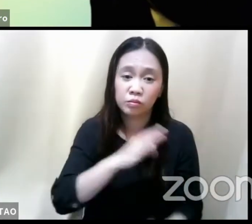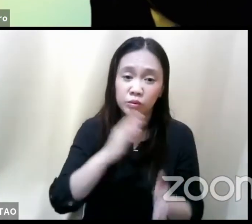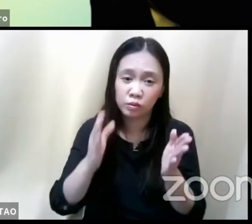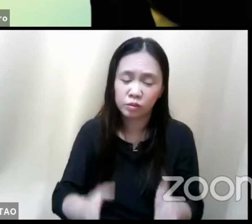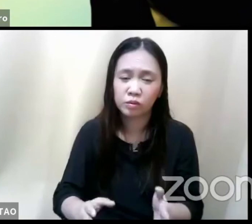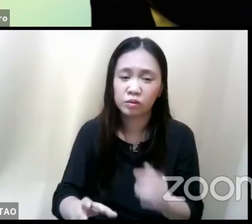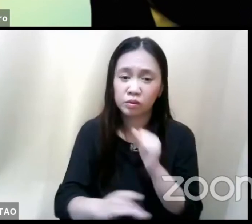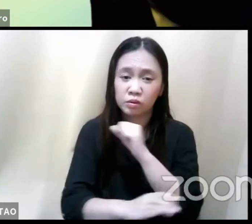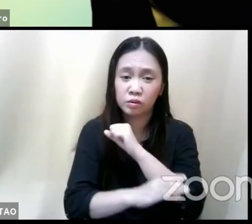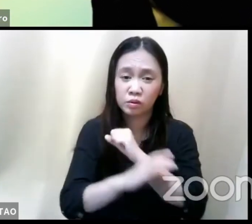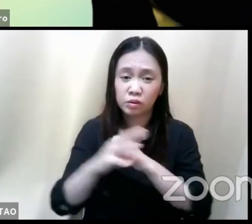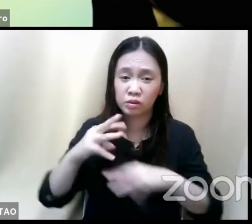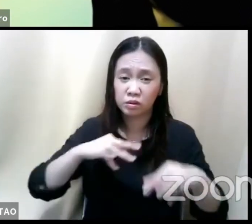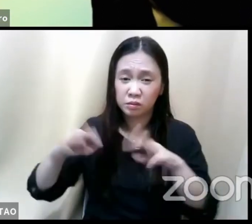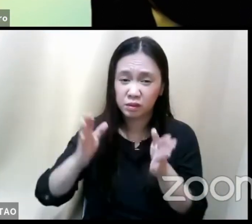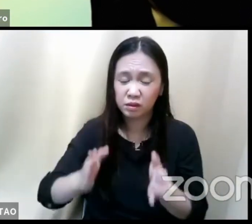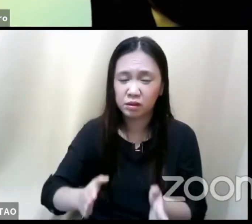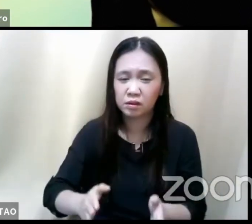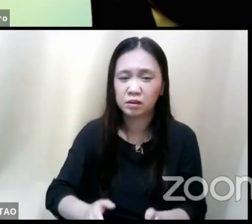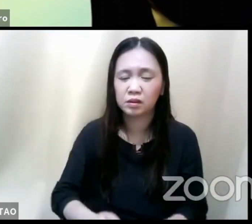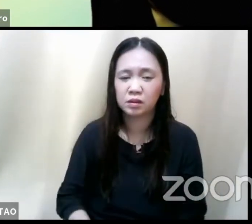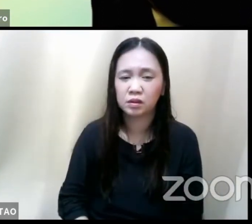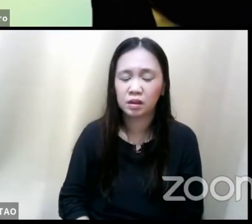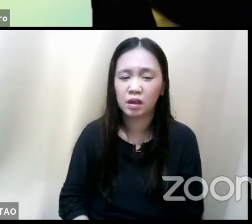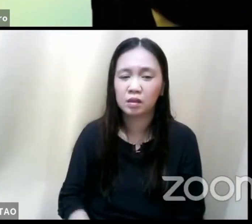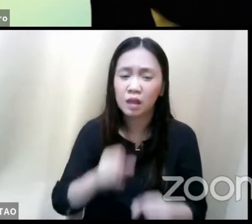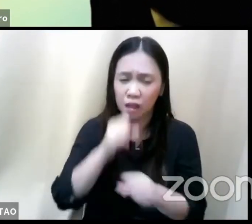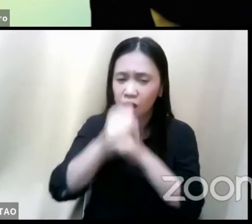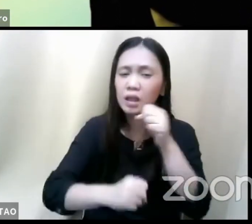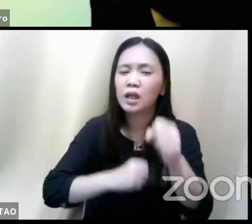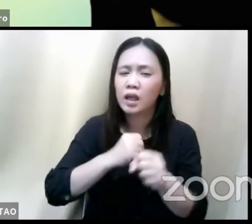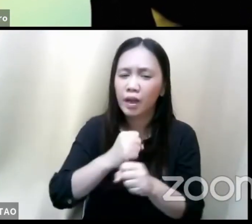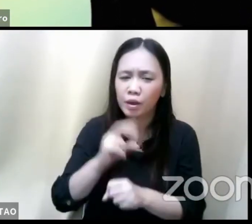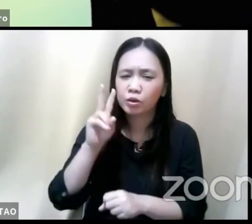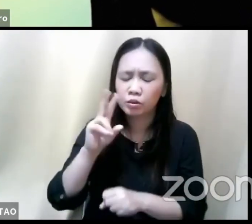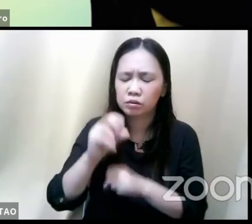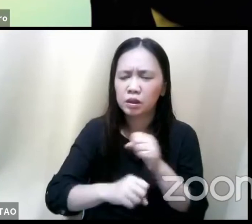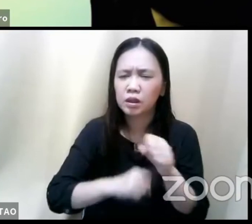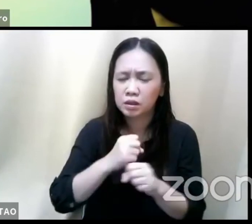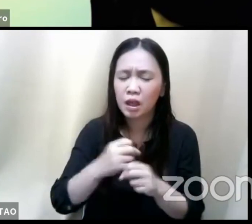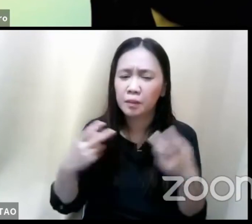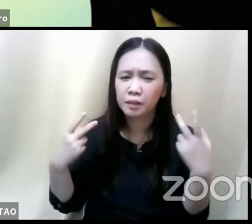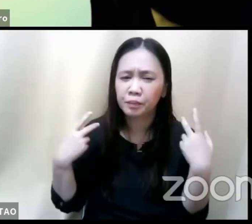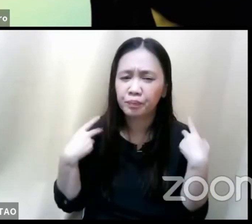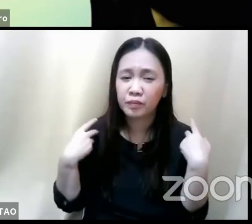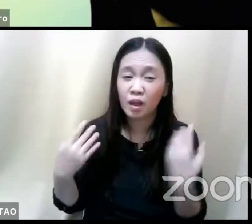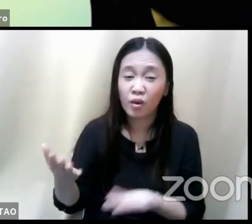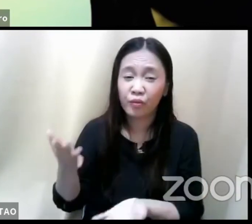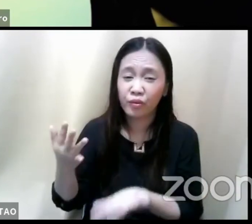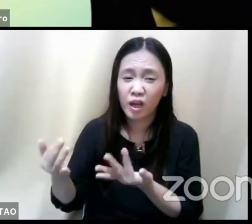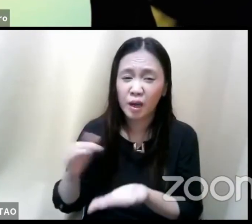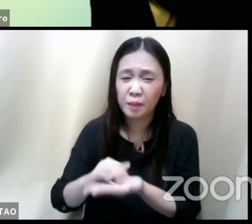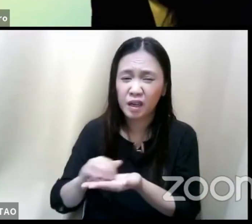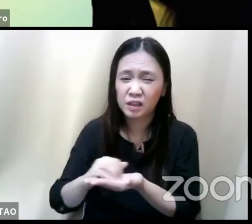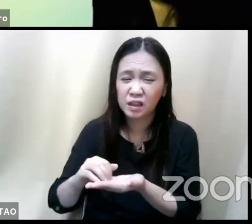condo managers for that, no? So dapat every year yan or twice a year meron kayong fire drill pag sa mga condo or even sa family.